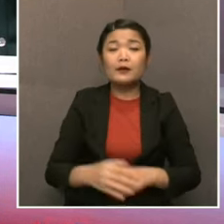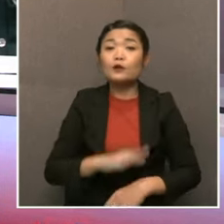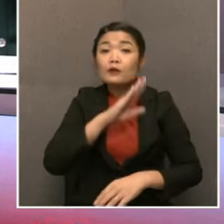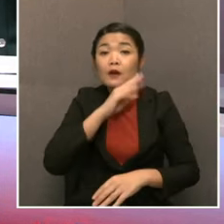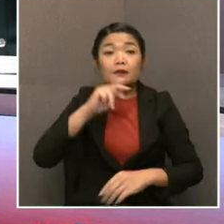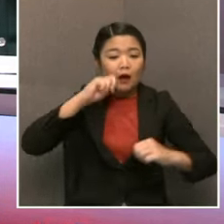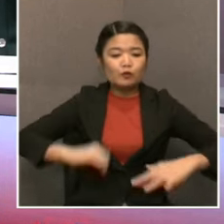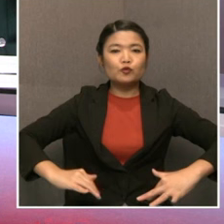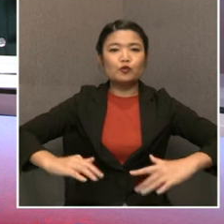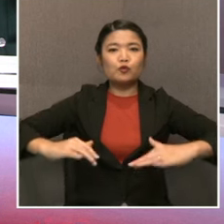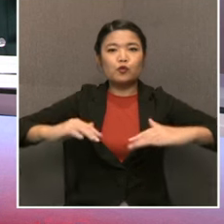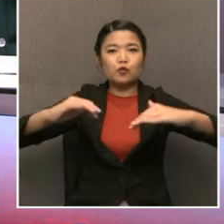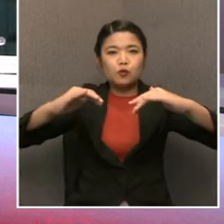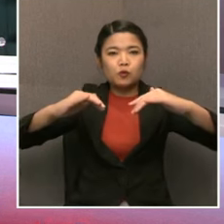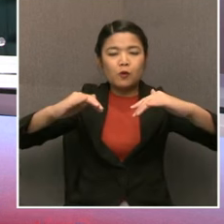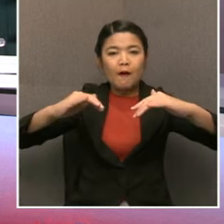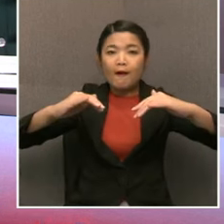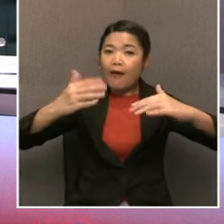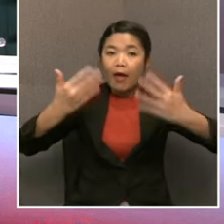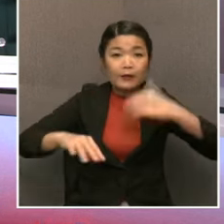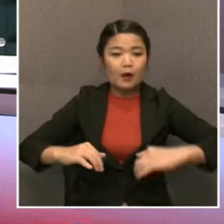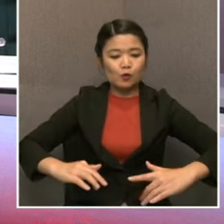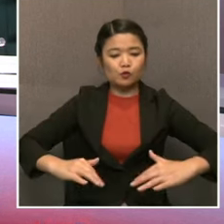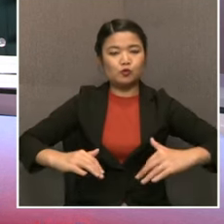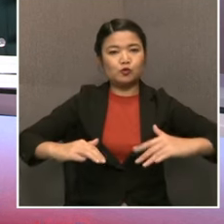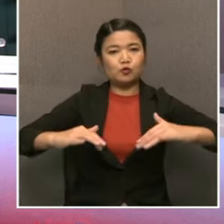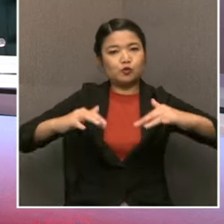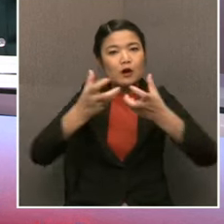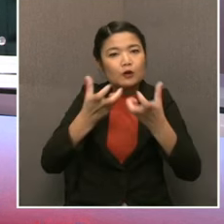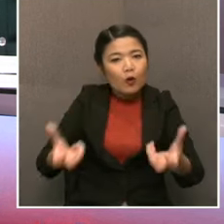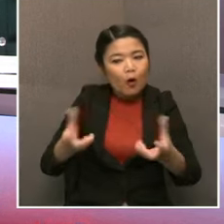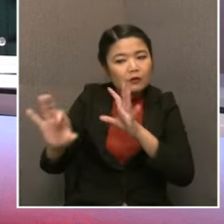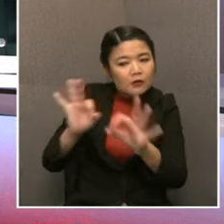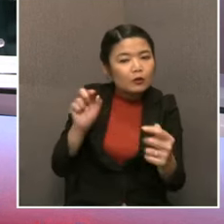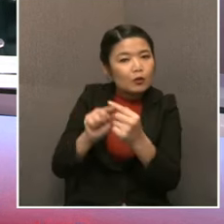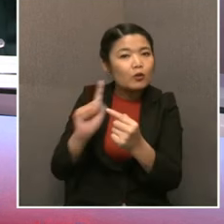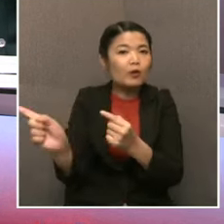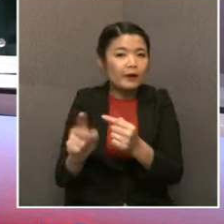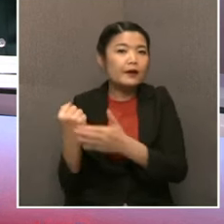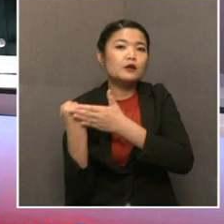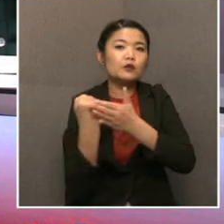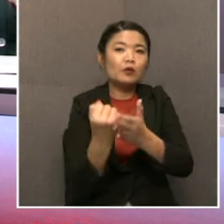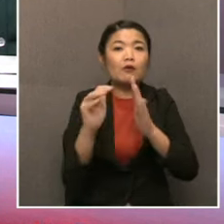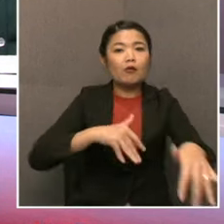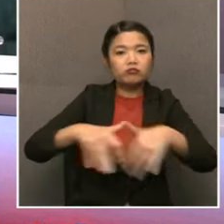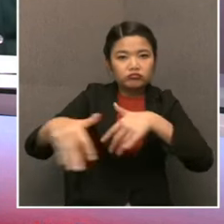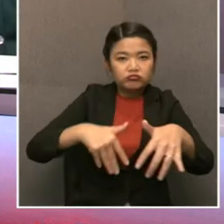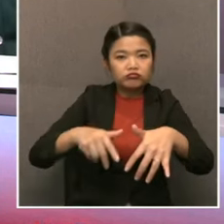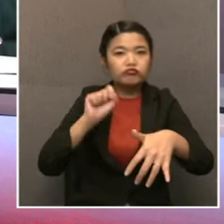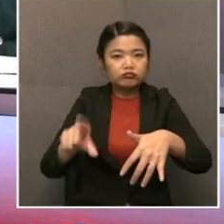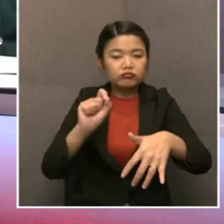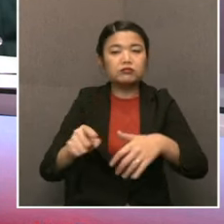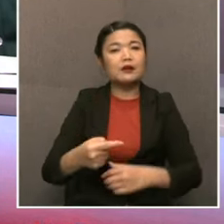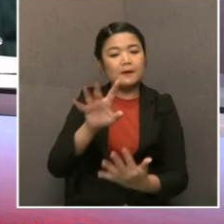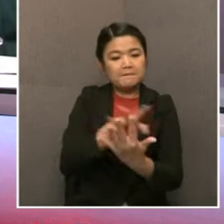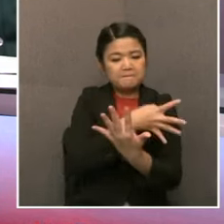วยท่วมสูงเท้านี้หรอว่าขึ้นไปถึงระดับไหนจะต้องใช้อุปกรณ์ในการเข้าไปช่วยเหอประชาชนใหได้เร็ที่สุก็เป็